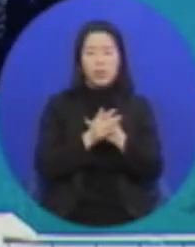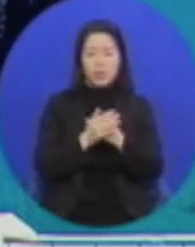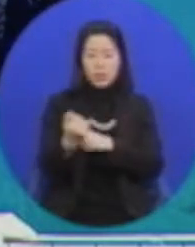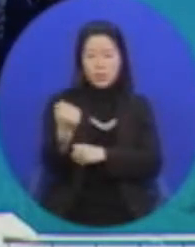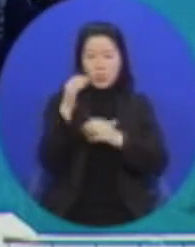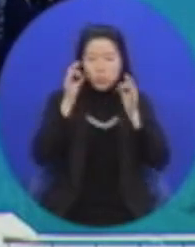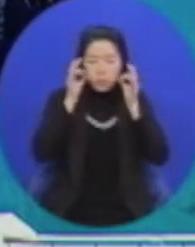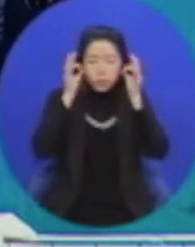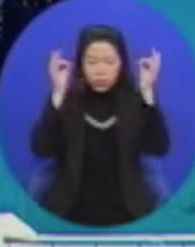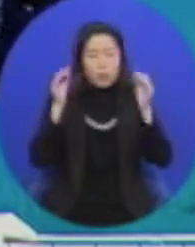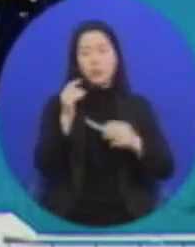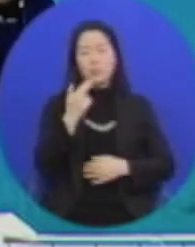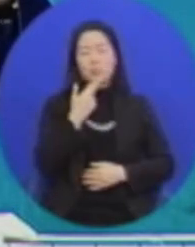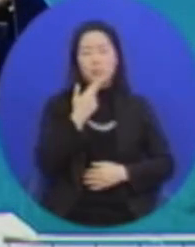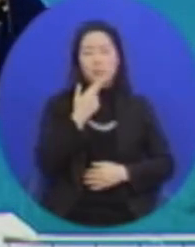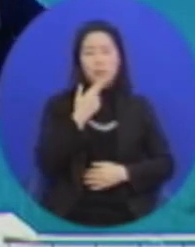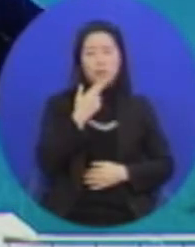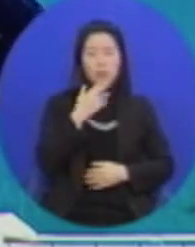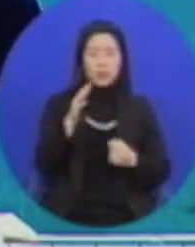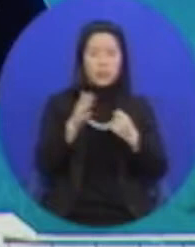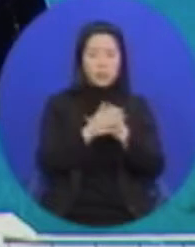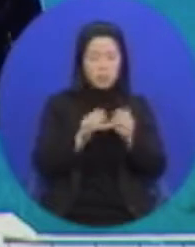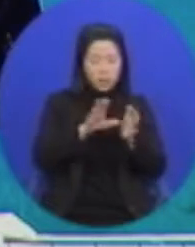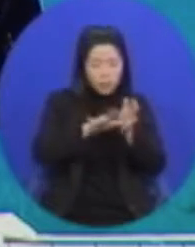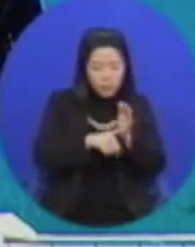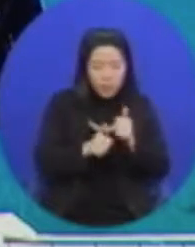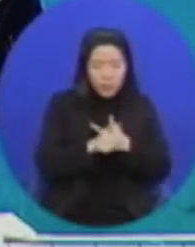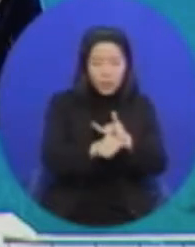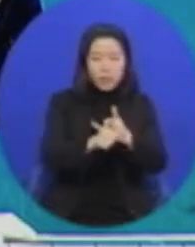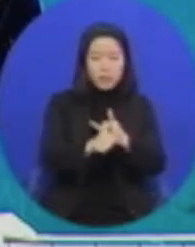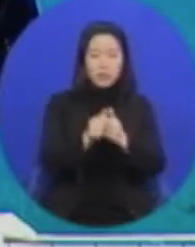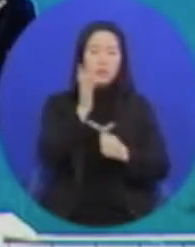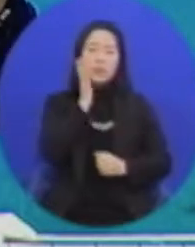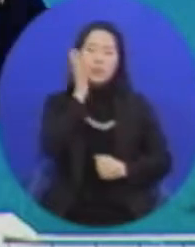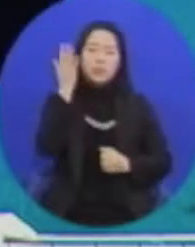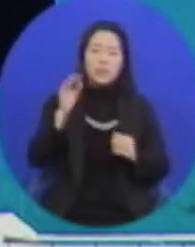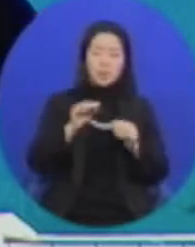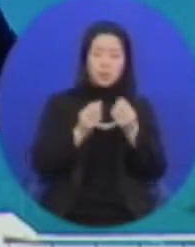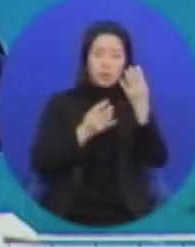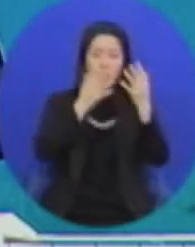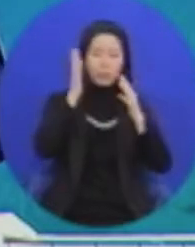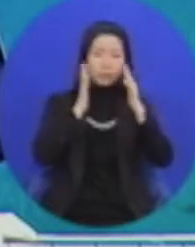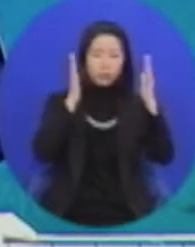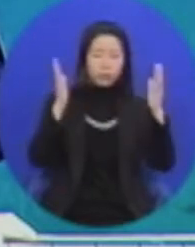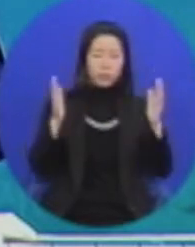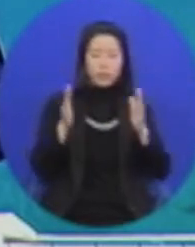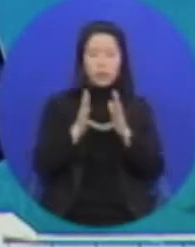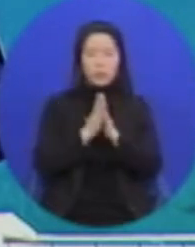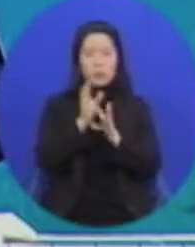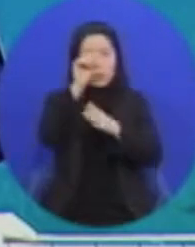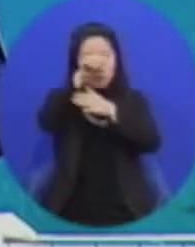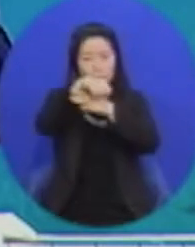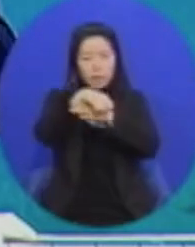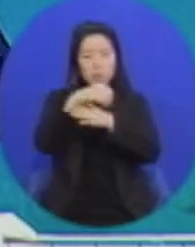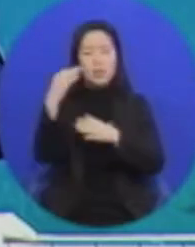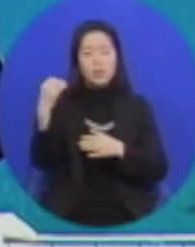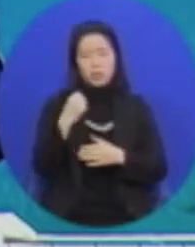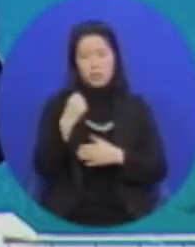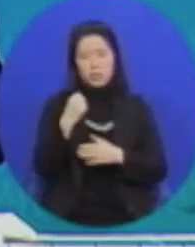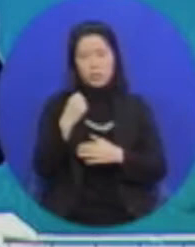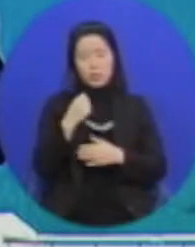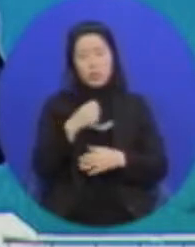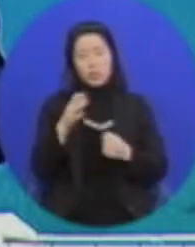풀어지고 그리고 또 열매가 맺혀 지고 시냇가에 심은 나무가 사는 모습이 얼마나